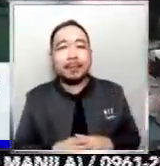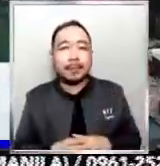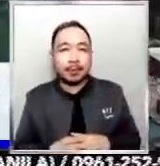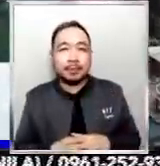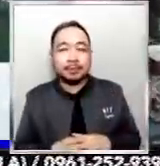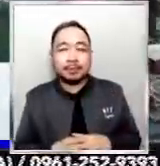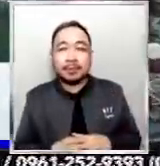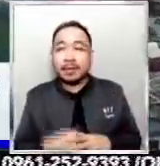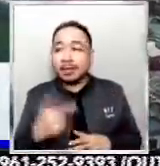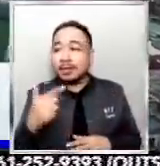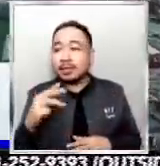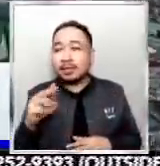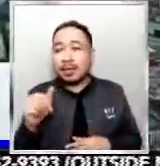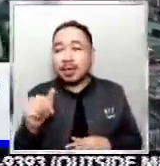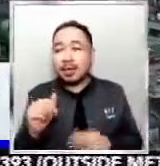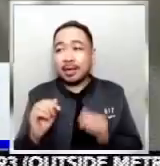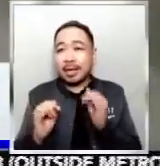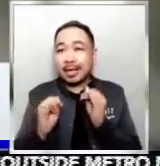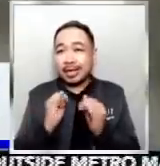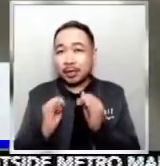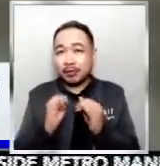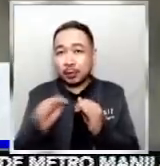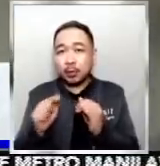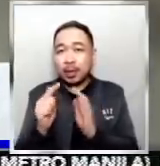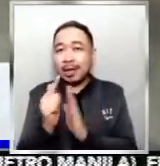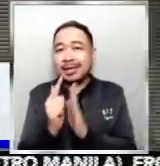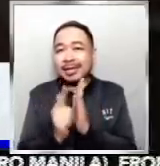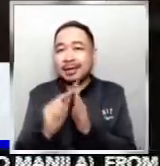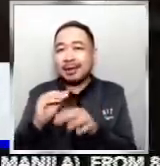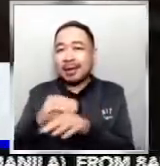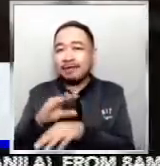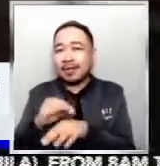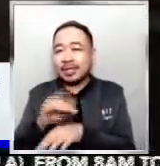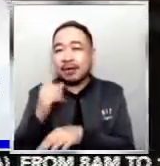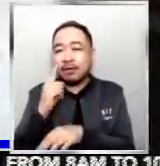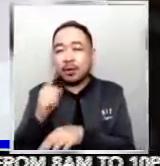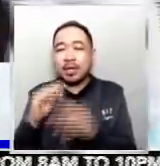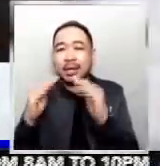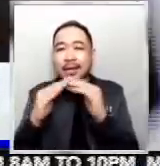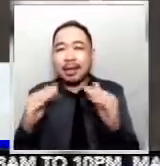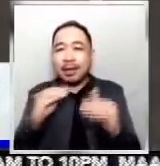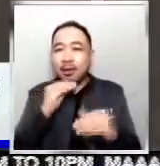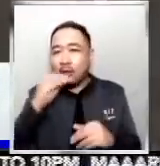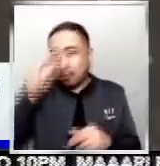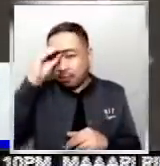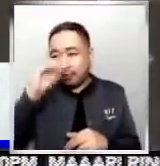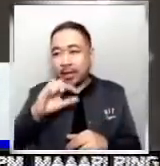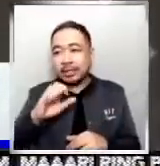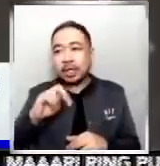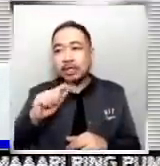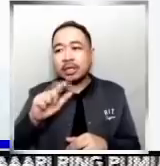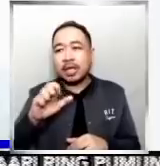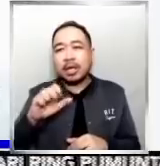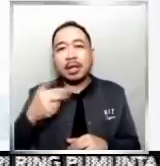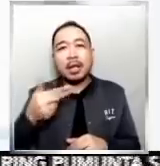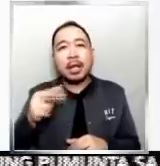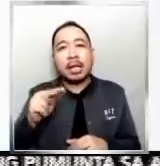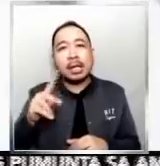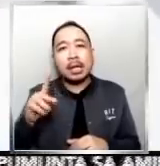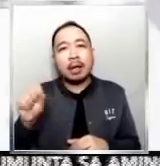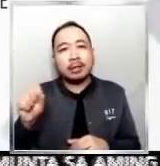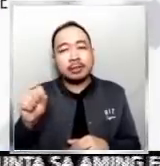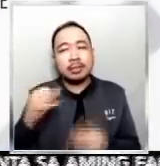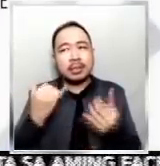ang legal counsel ng Gentle Hands Orphanage. Nag-iimbestiga na rin daw sila para alamin ang ugat ng pagkalat ng virus. We have